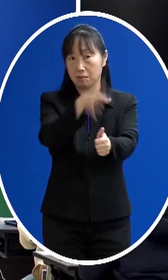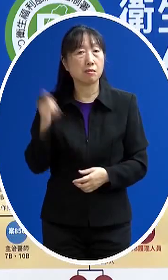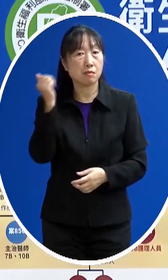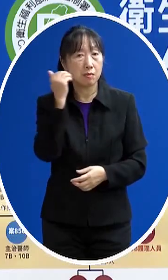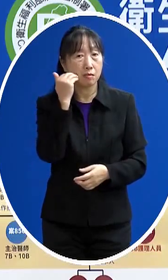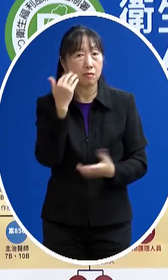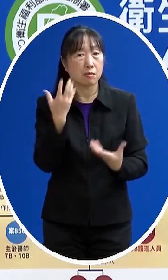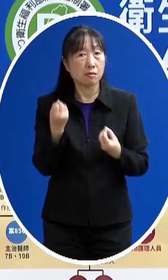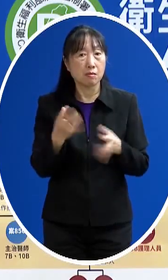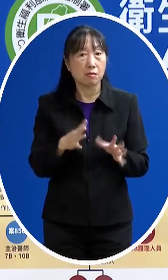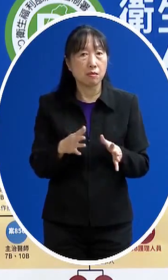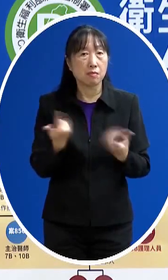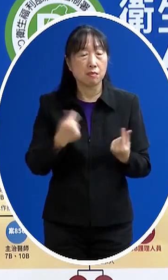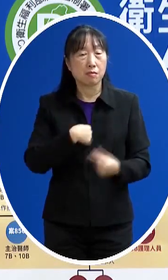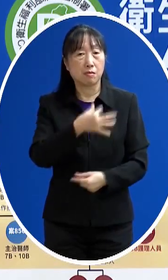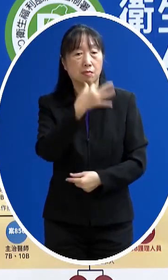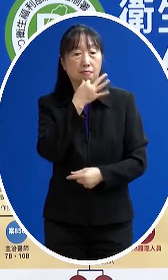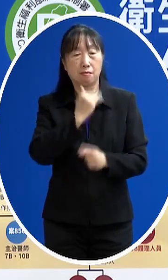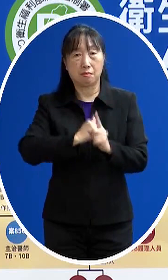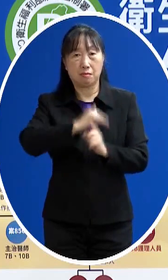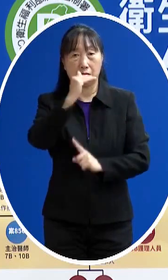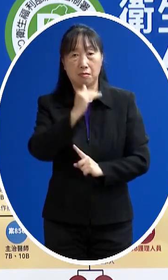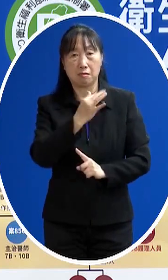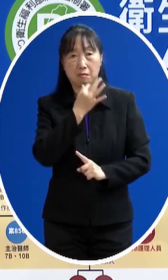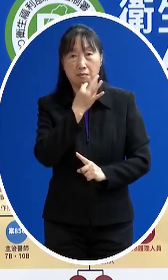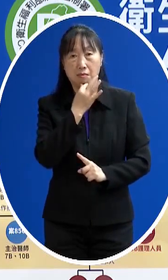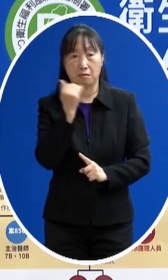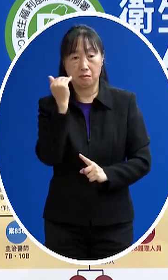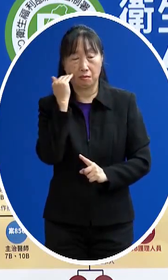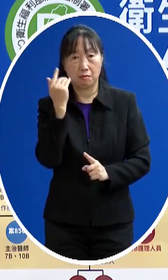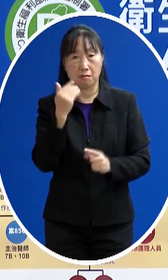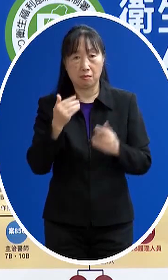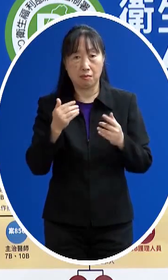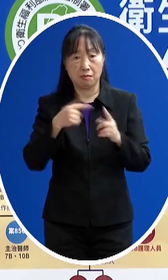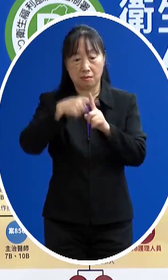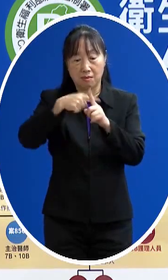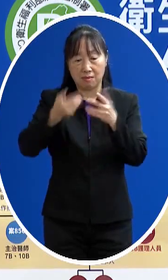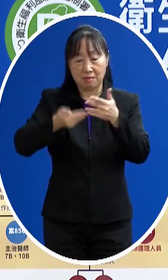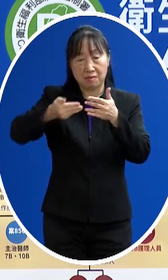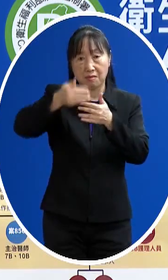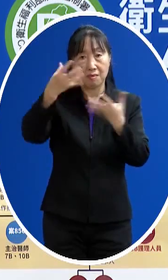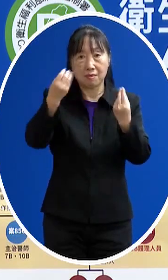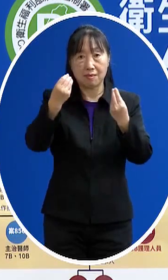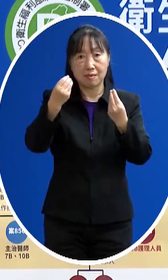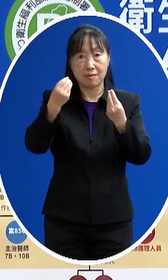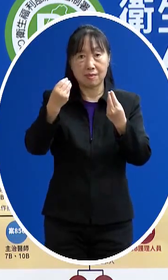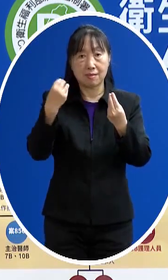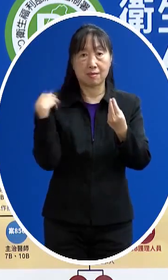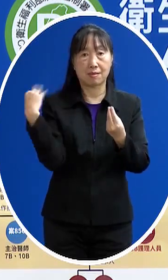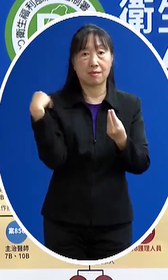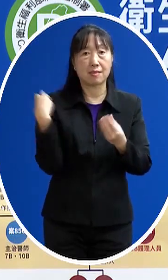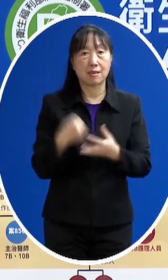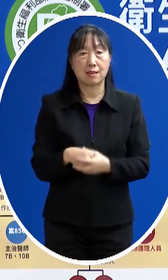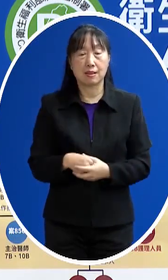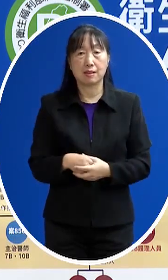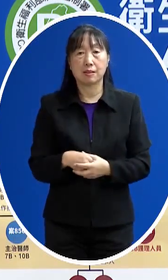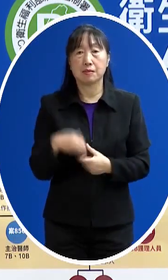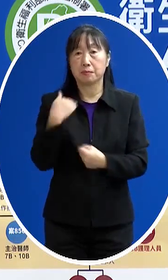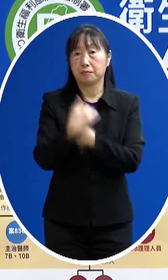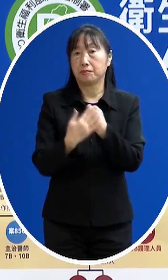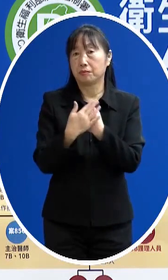后吗？ 我们现在认为风险是提高，但是没有提高等级了哈。我们知道现在的等级，我们是维持